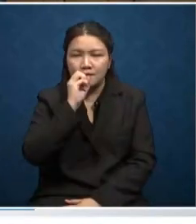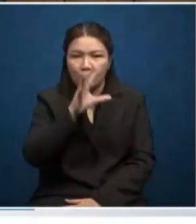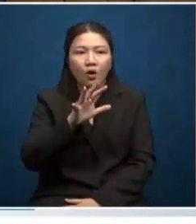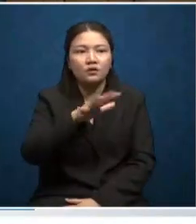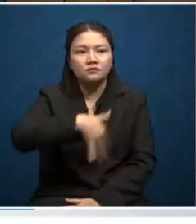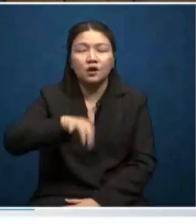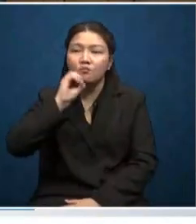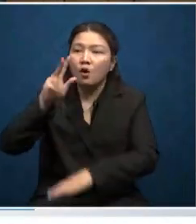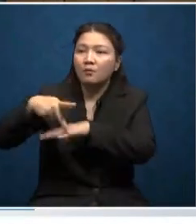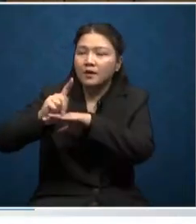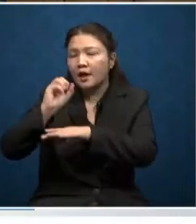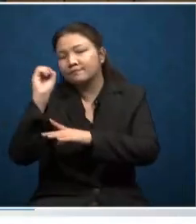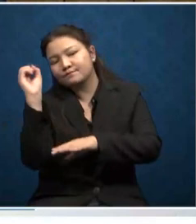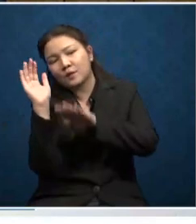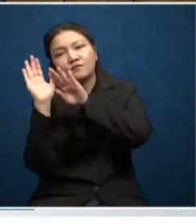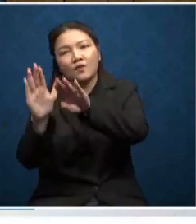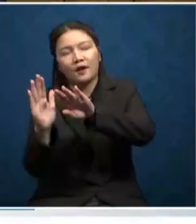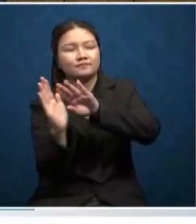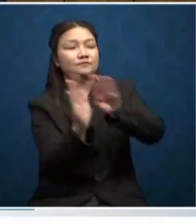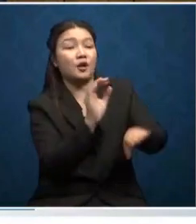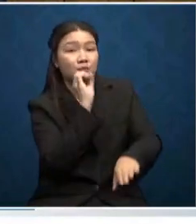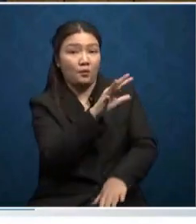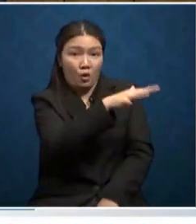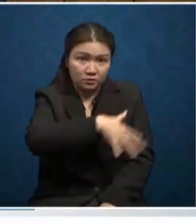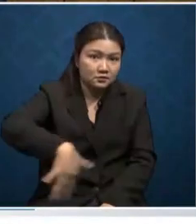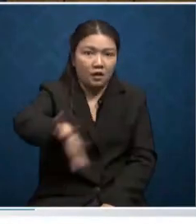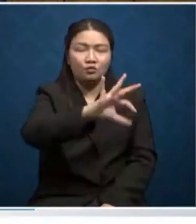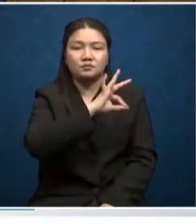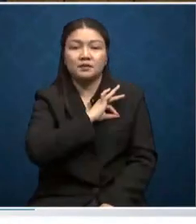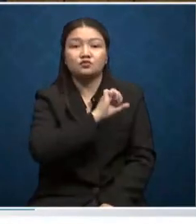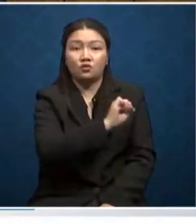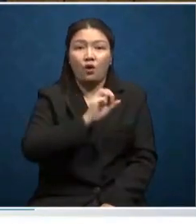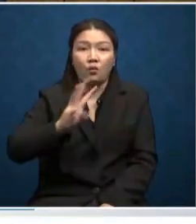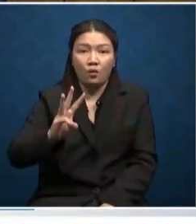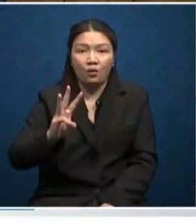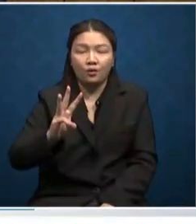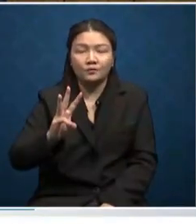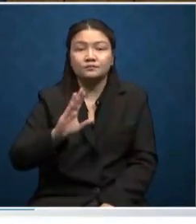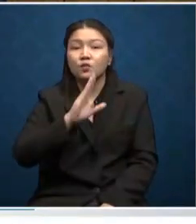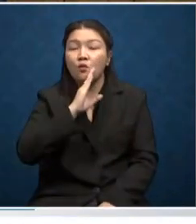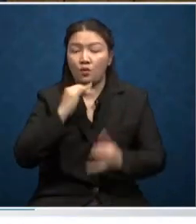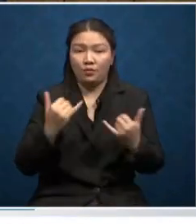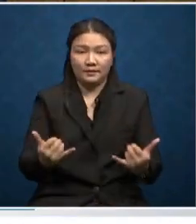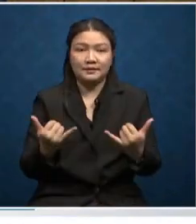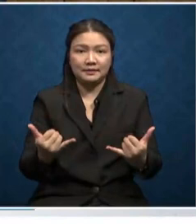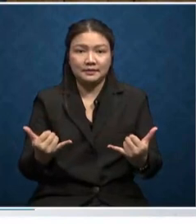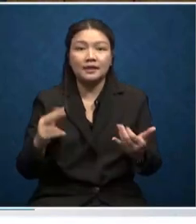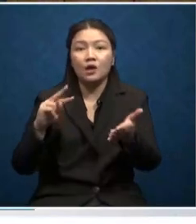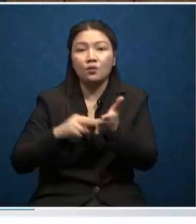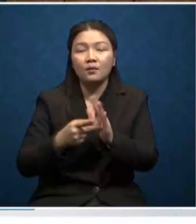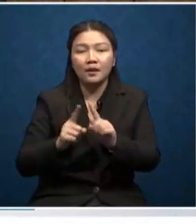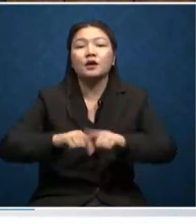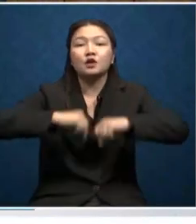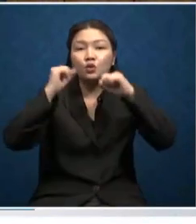ผ่านท่านประธานไปยังสมาชิกวุฒิสภาทุกท่านว่าแม้นี่จะเป็นเพียงการลง